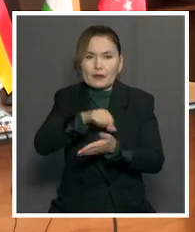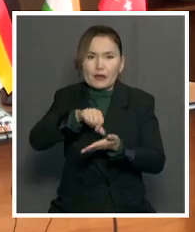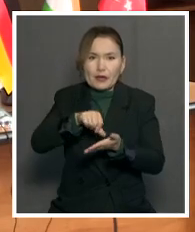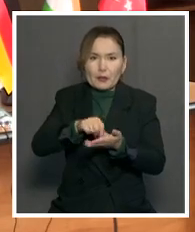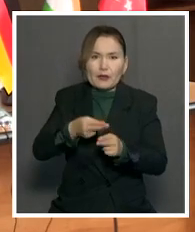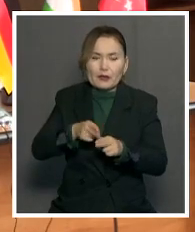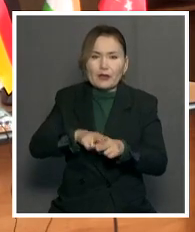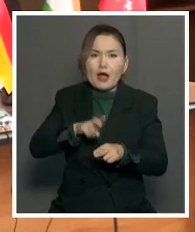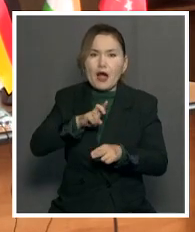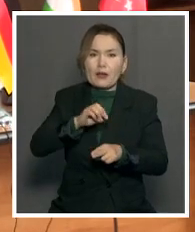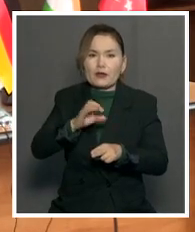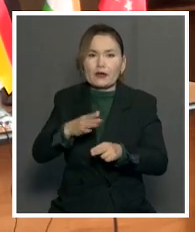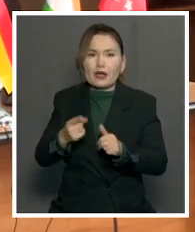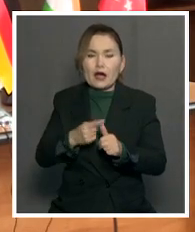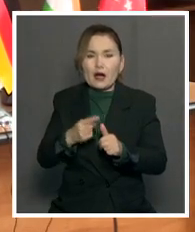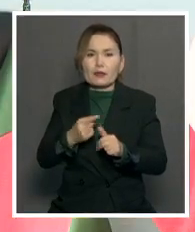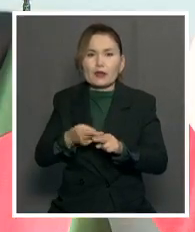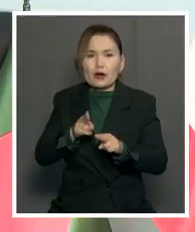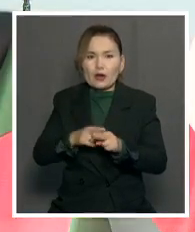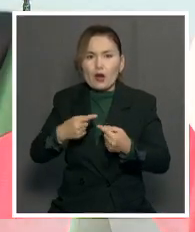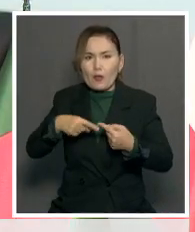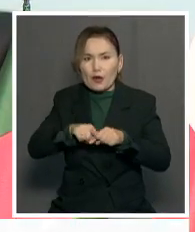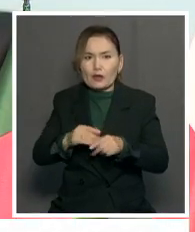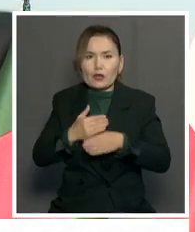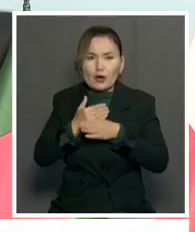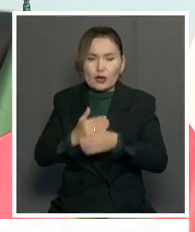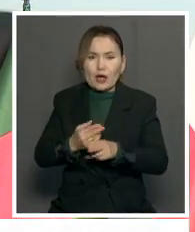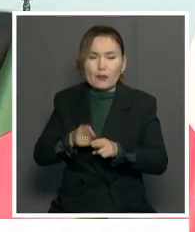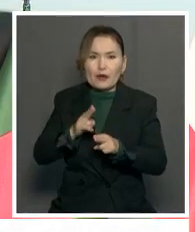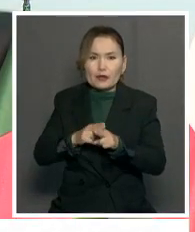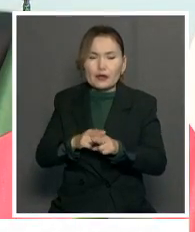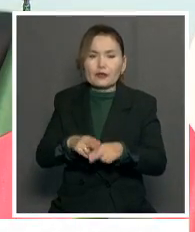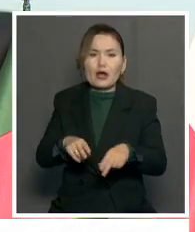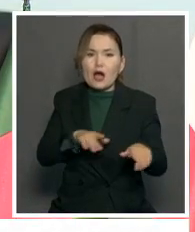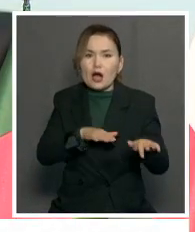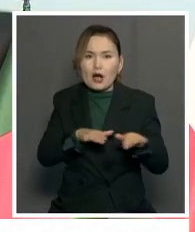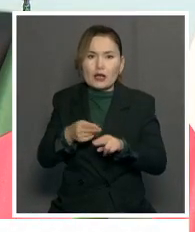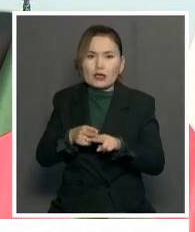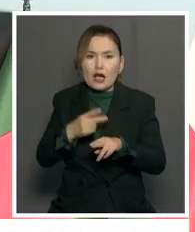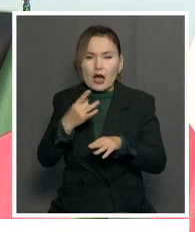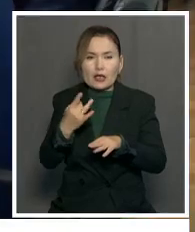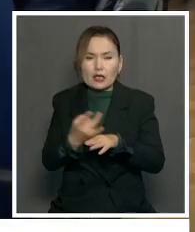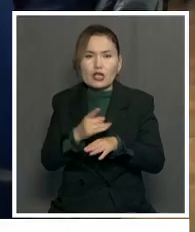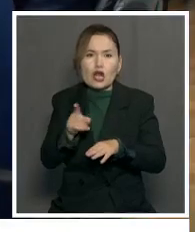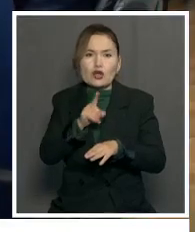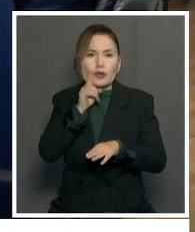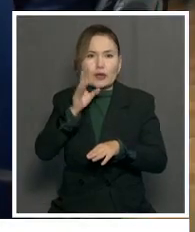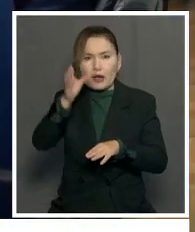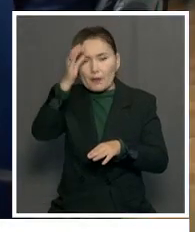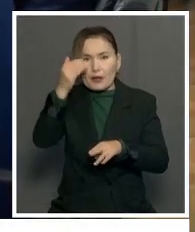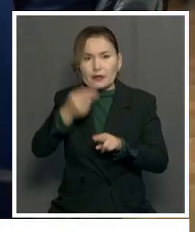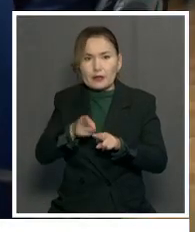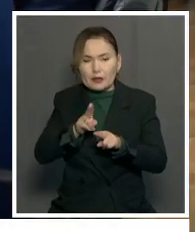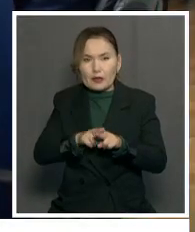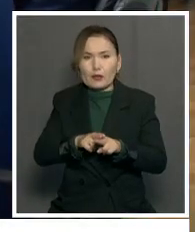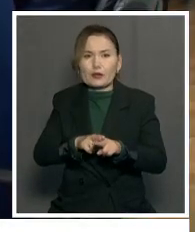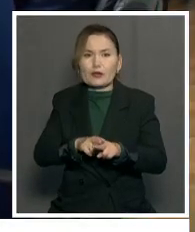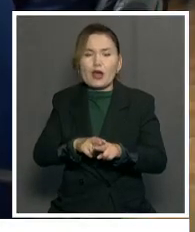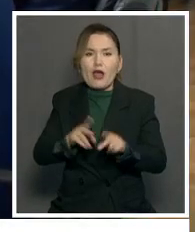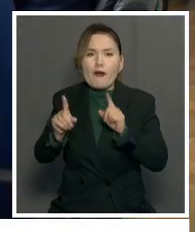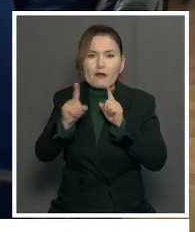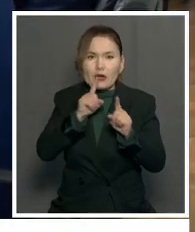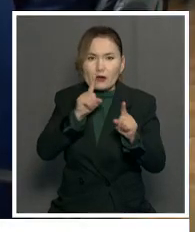Академик Нұрлан Батпенов атындағы қоғамдық қордың қолдауымен жоғарыда аталған шара аясында алғаш рет жас ғалымдардың Батпен